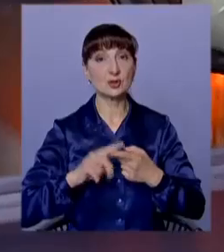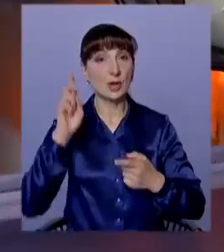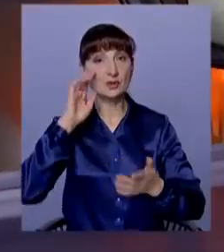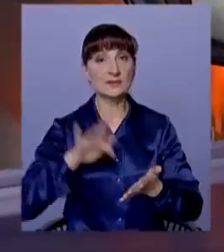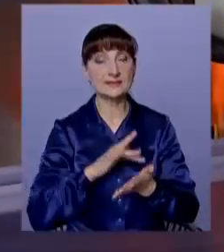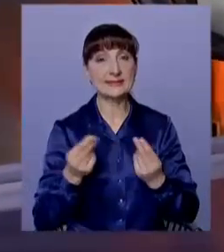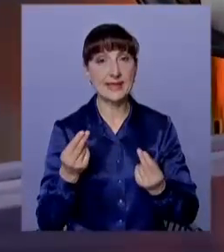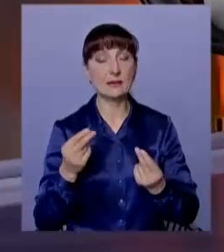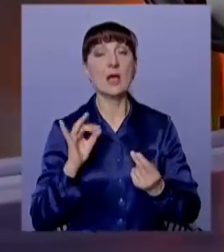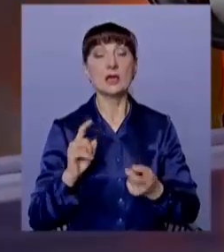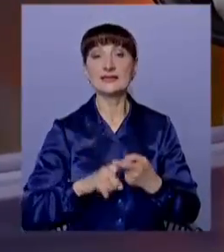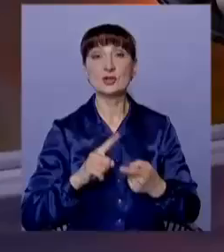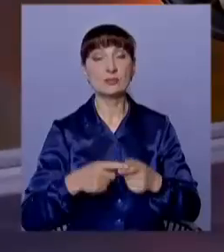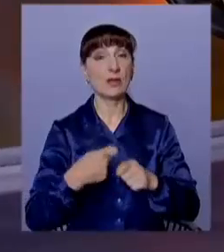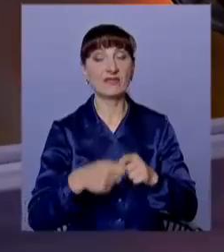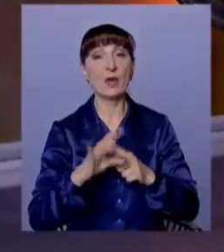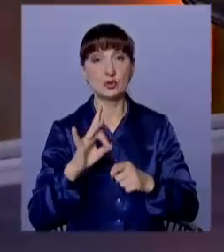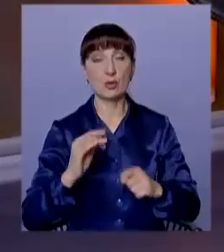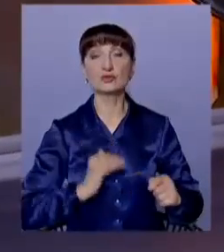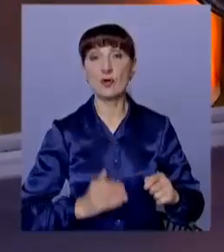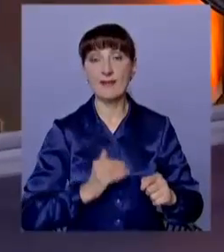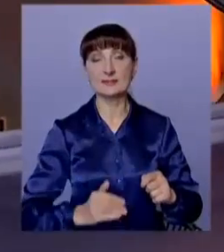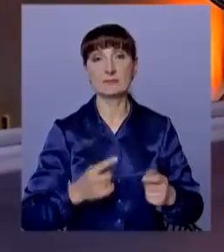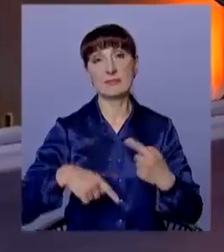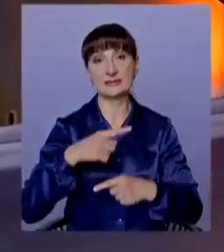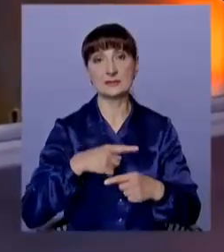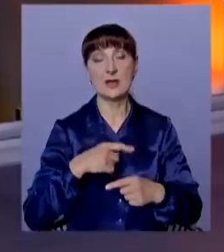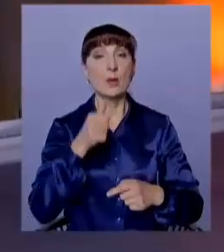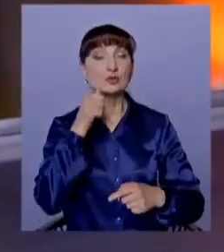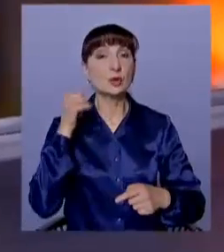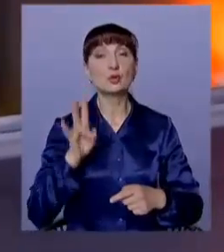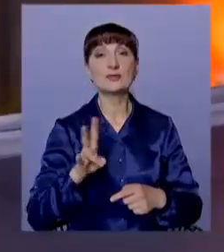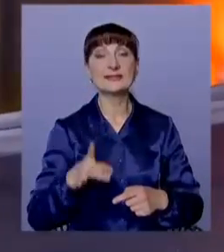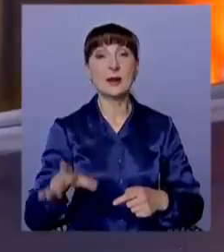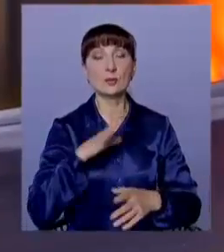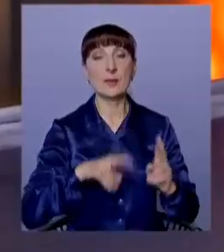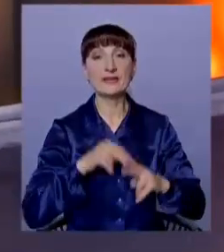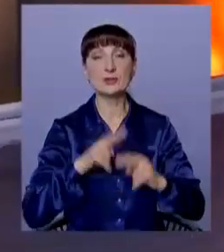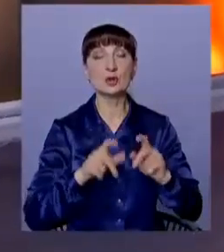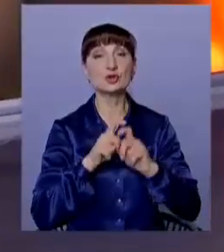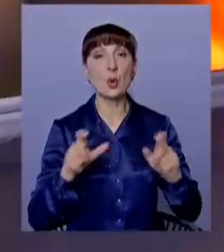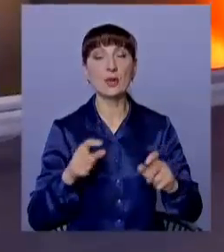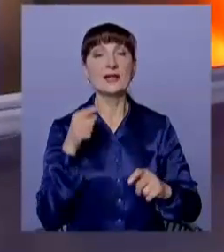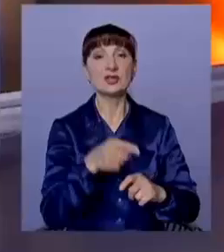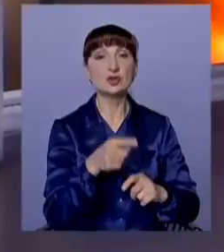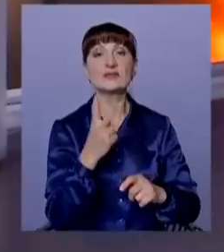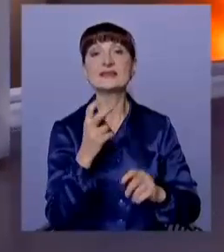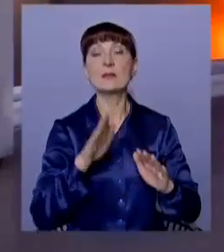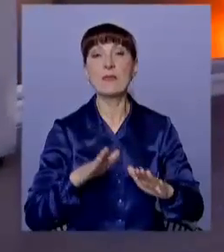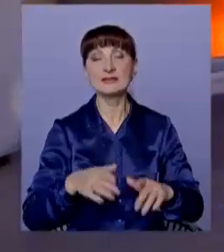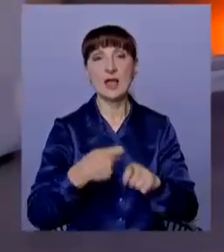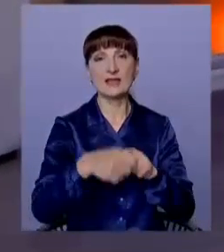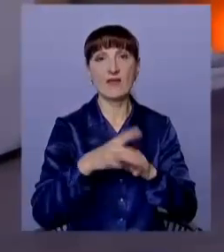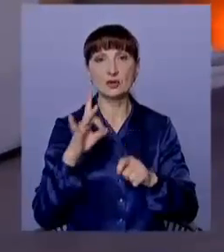средств, но и за счет инвесторов тоже строится. В прошлом году у нас на Урзбайском районе была построена школа на 1200 мест